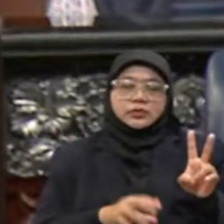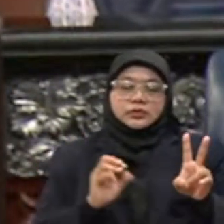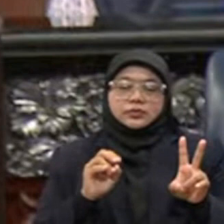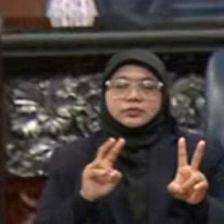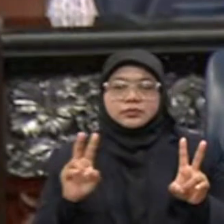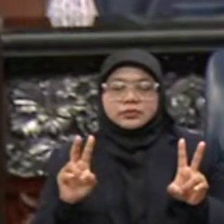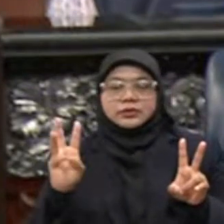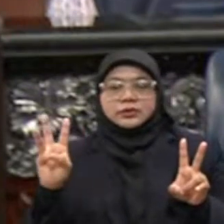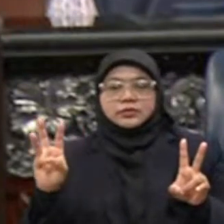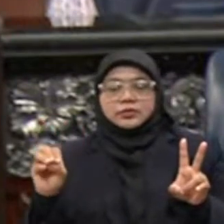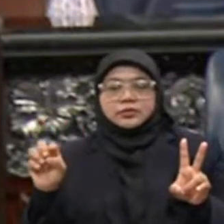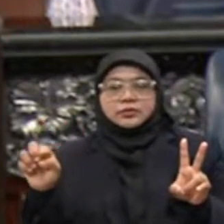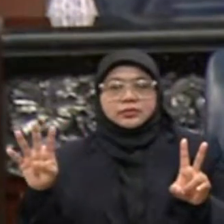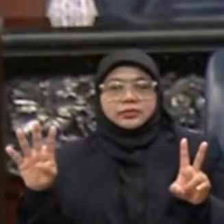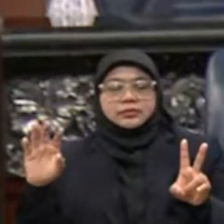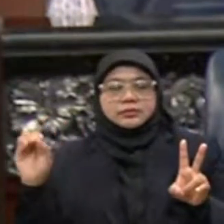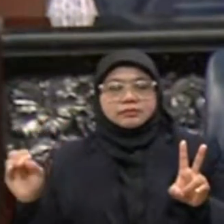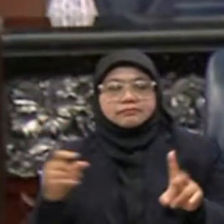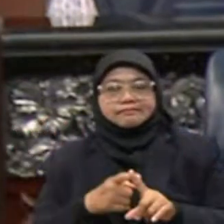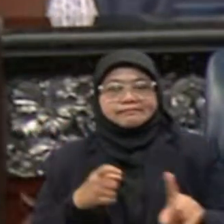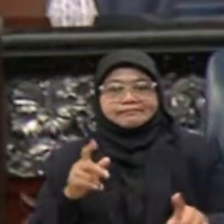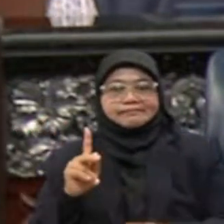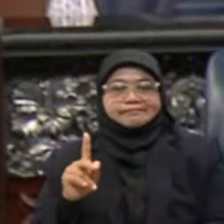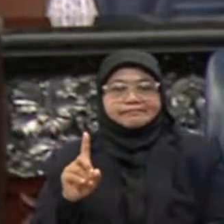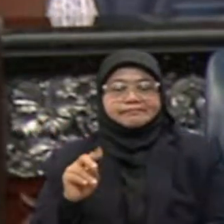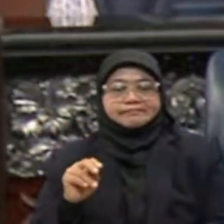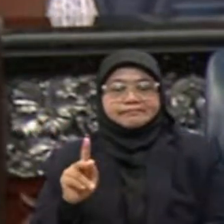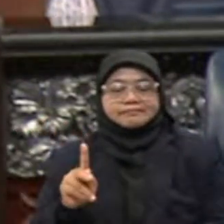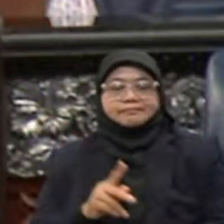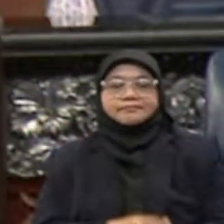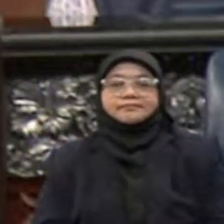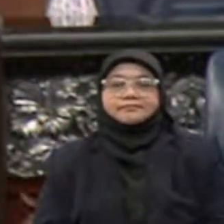2260 ukuran 400 dari pada